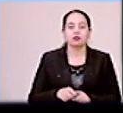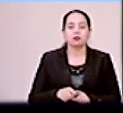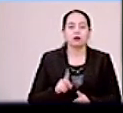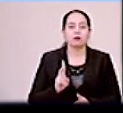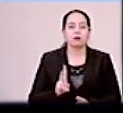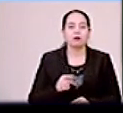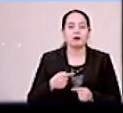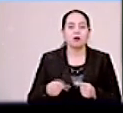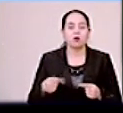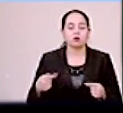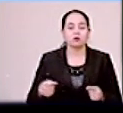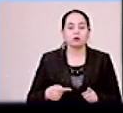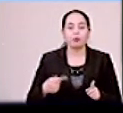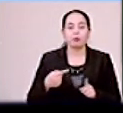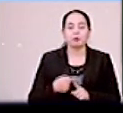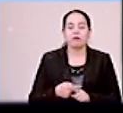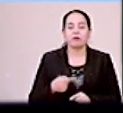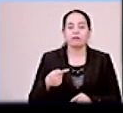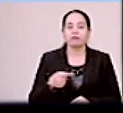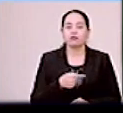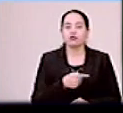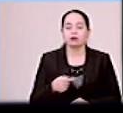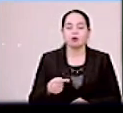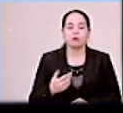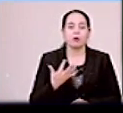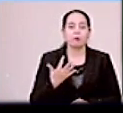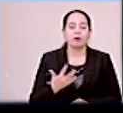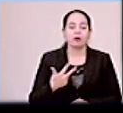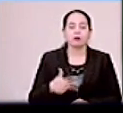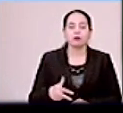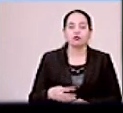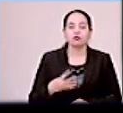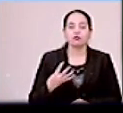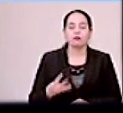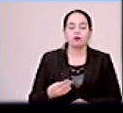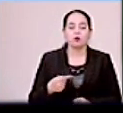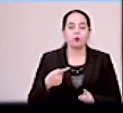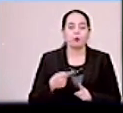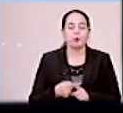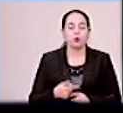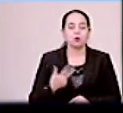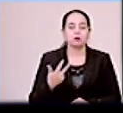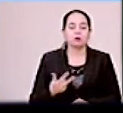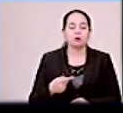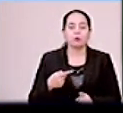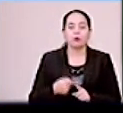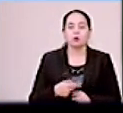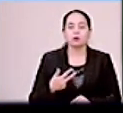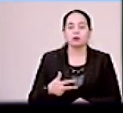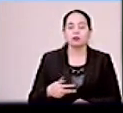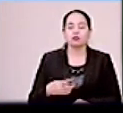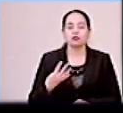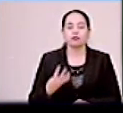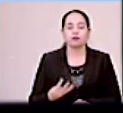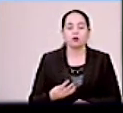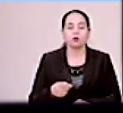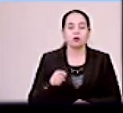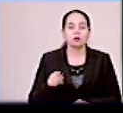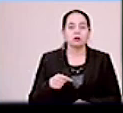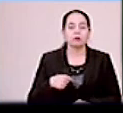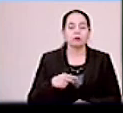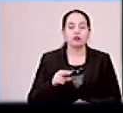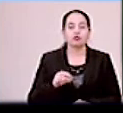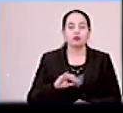разности прибавляем вычитаемое. 5 тридцать четвертых плюс 3 тридцать четвертых. Здесь